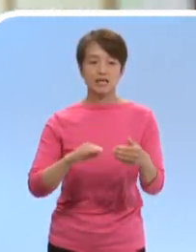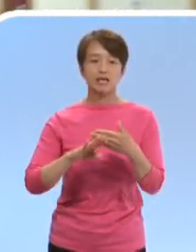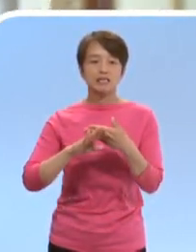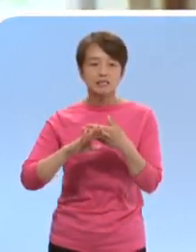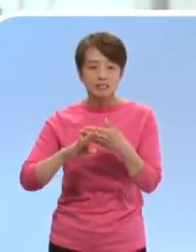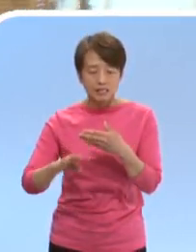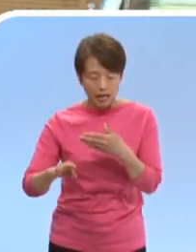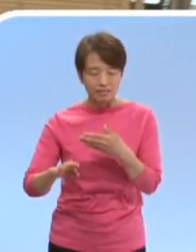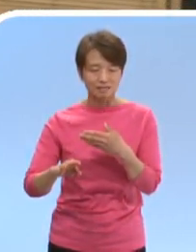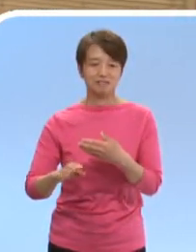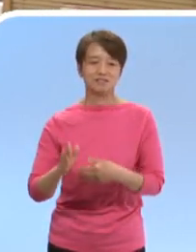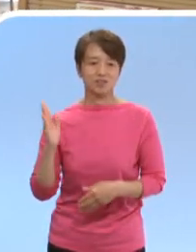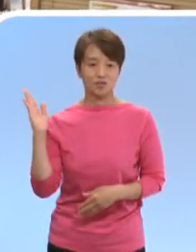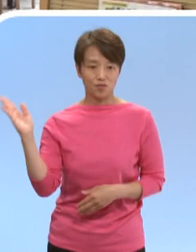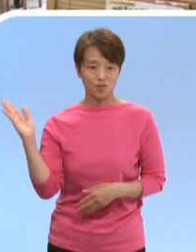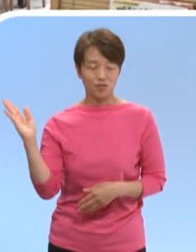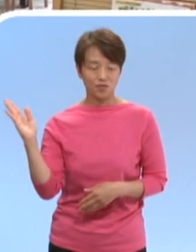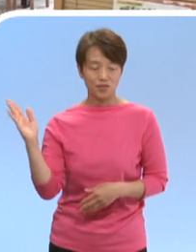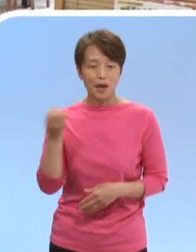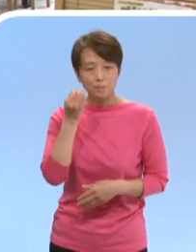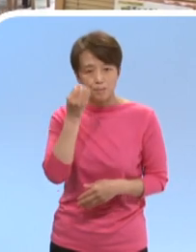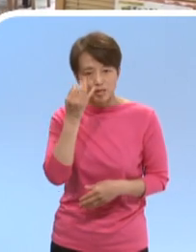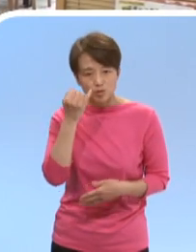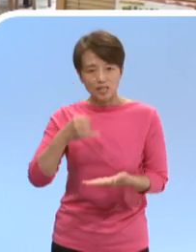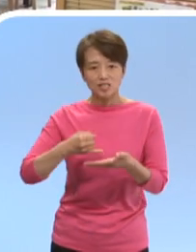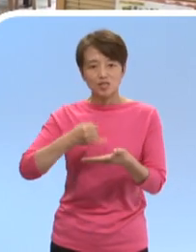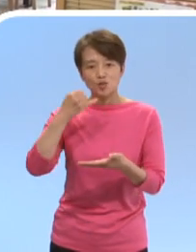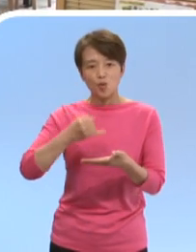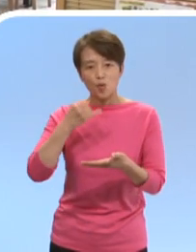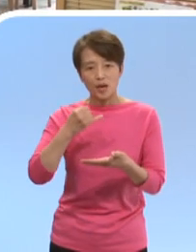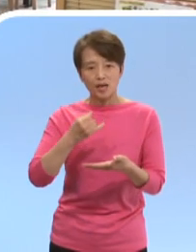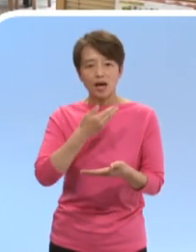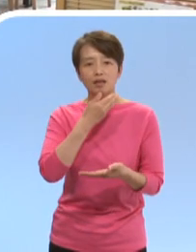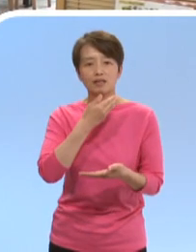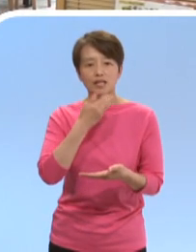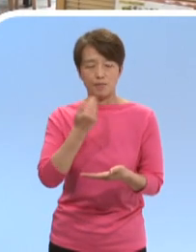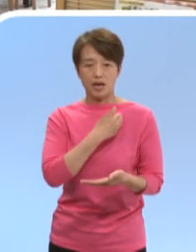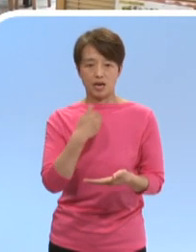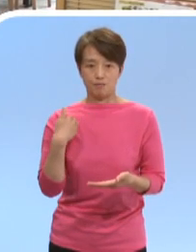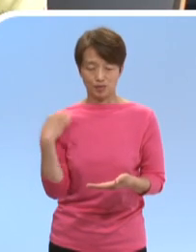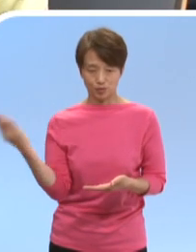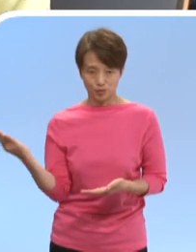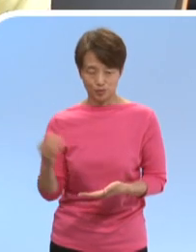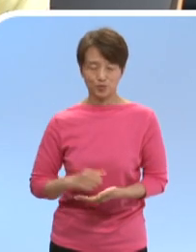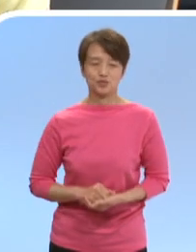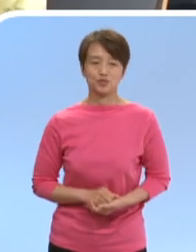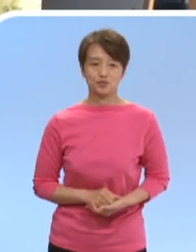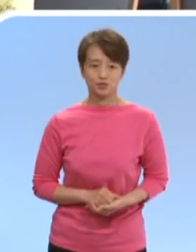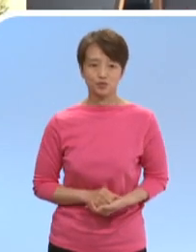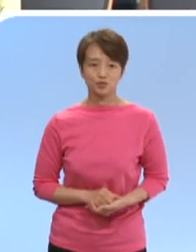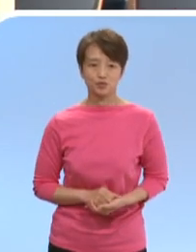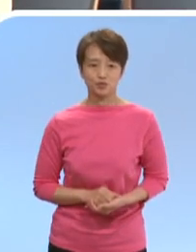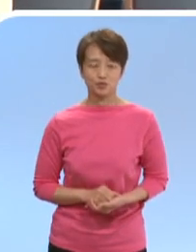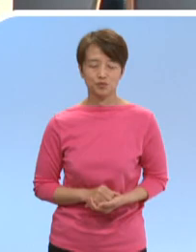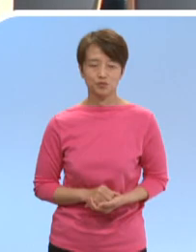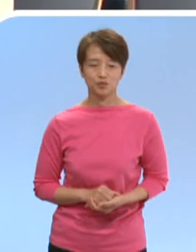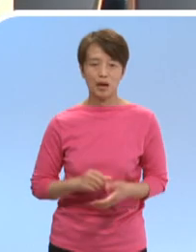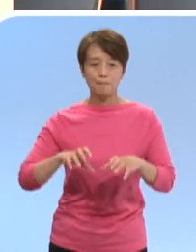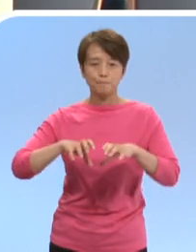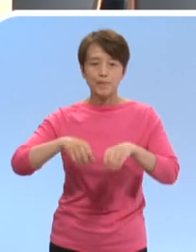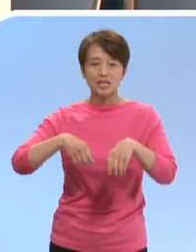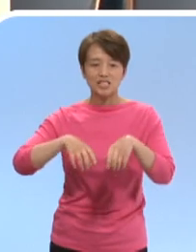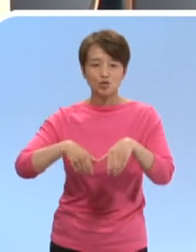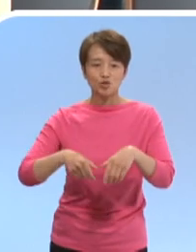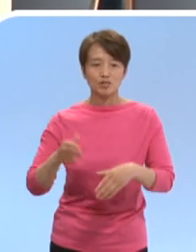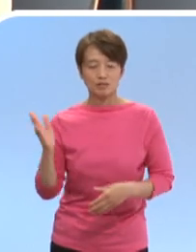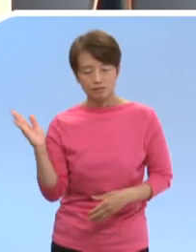験プログラムではないんですが、ちょっと変わったそうめんのメニューをいただけるんです。 お待たせいたしました。そうめん巻き寿司で